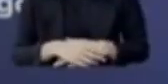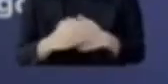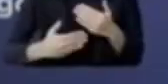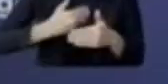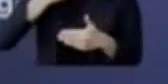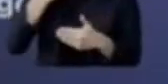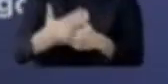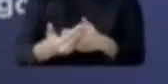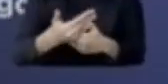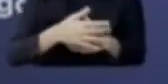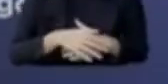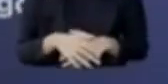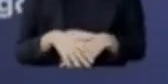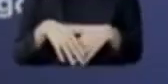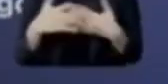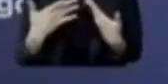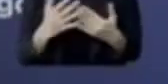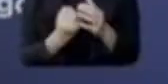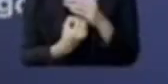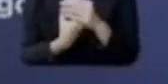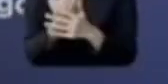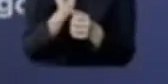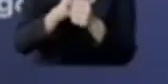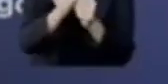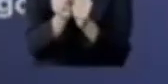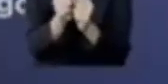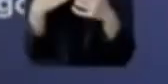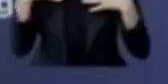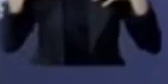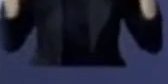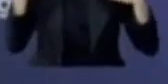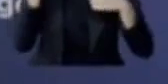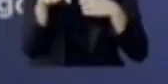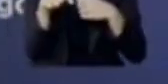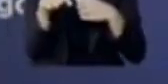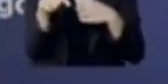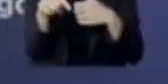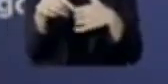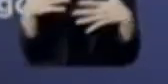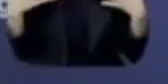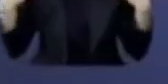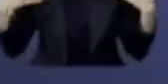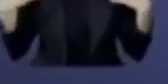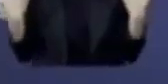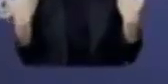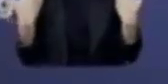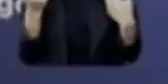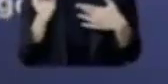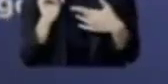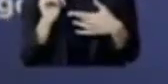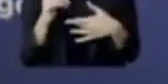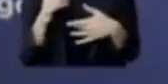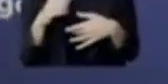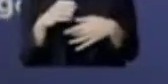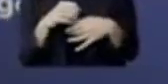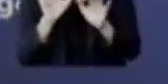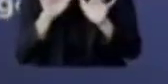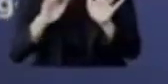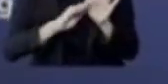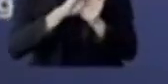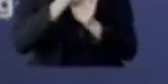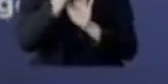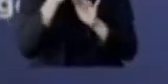Yang kemudian bisa kita lihat bahwa perkembangan kasus sembuh pun sangat menggembirakan dengan laju yang cukup